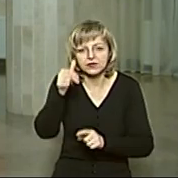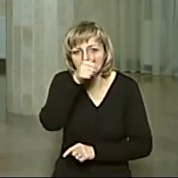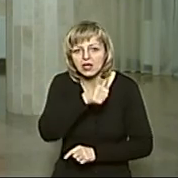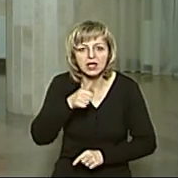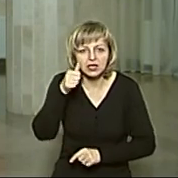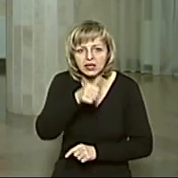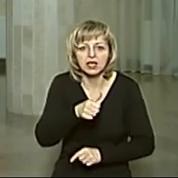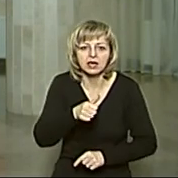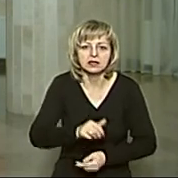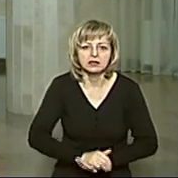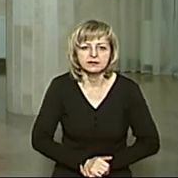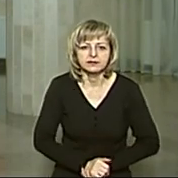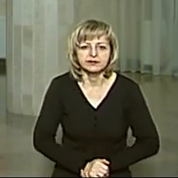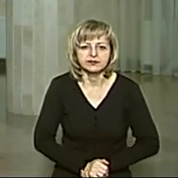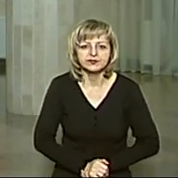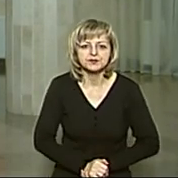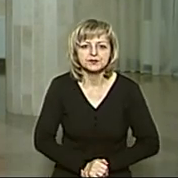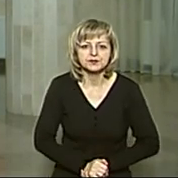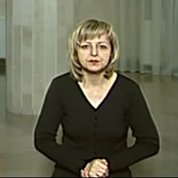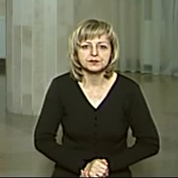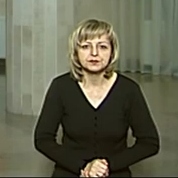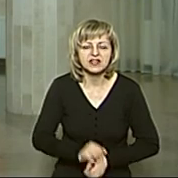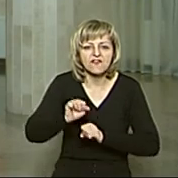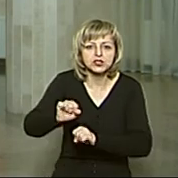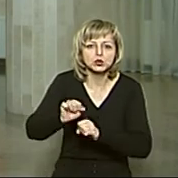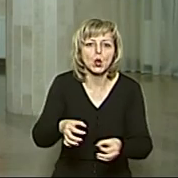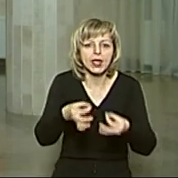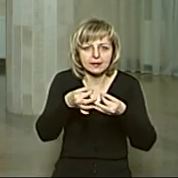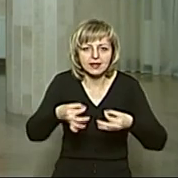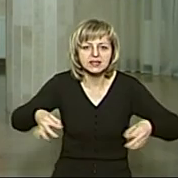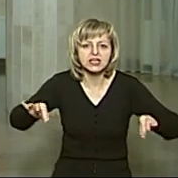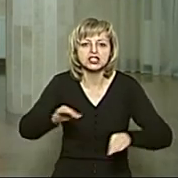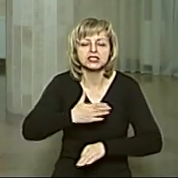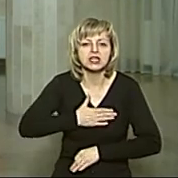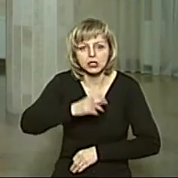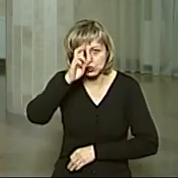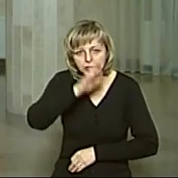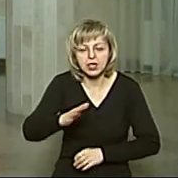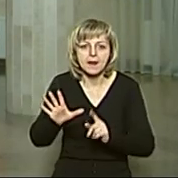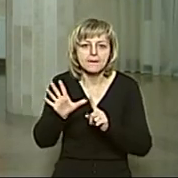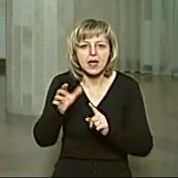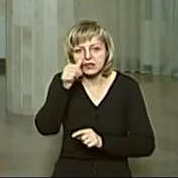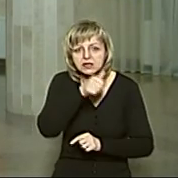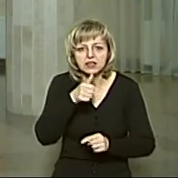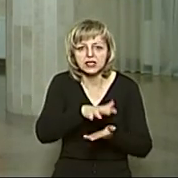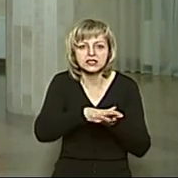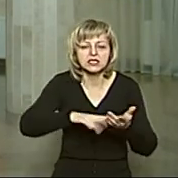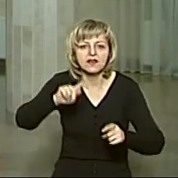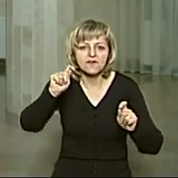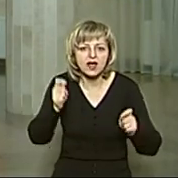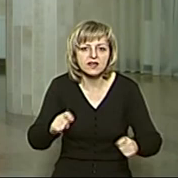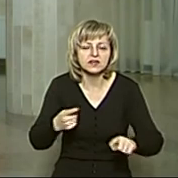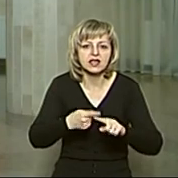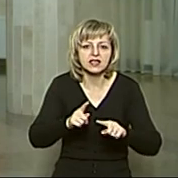рік відстоює незалежність нашої держави. 5-й рік іде війна, 5-й рік це